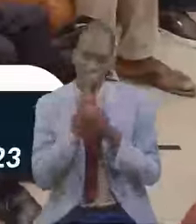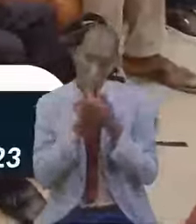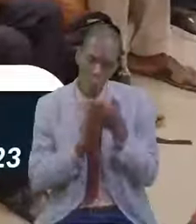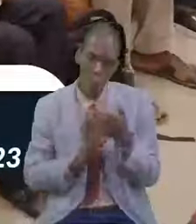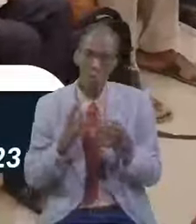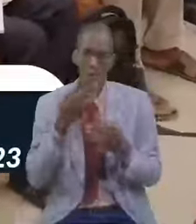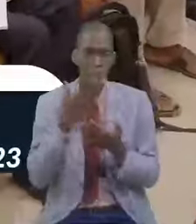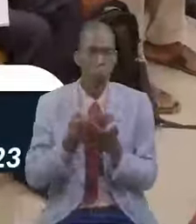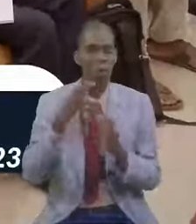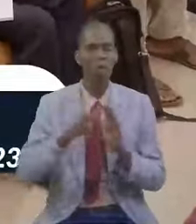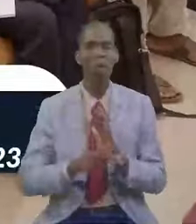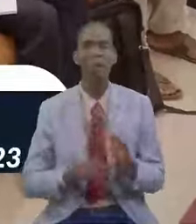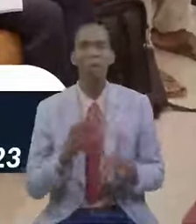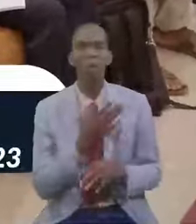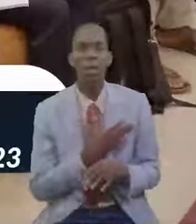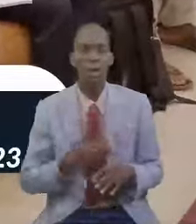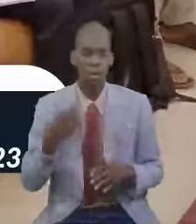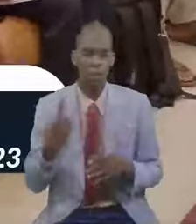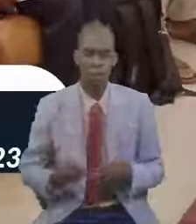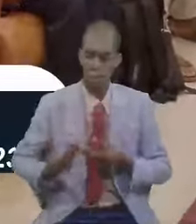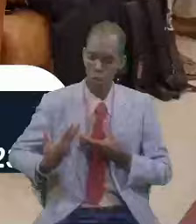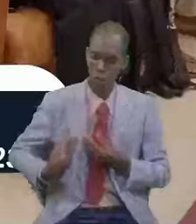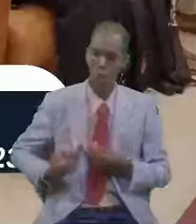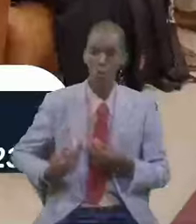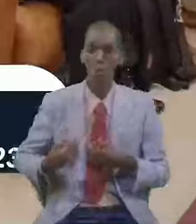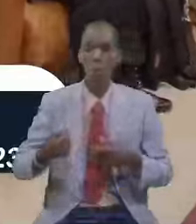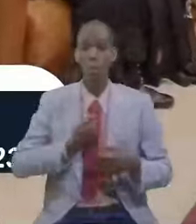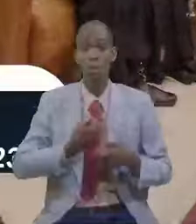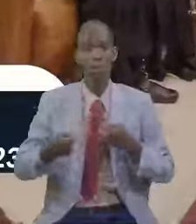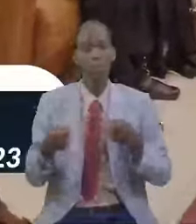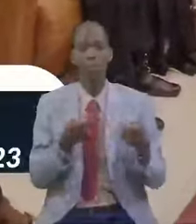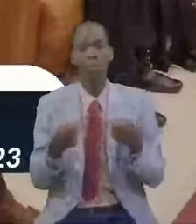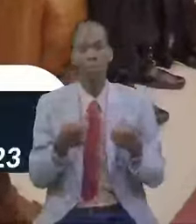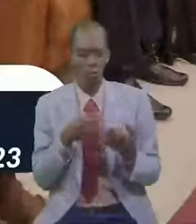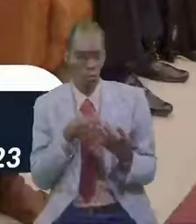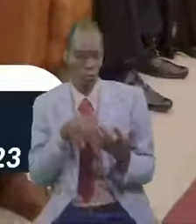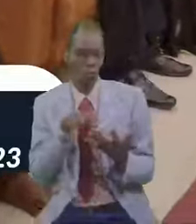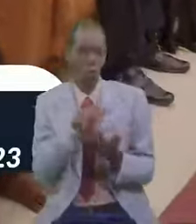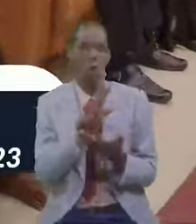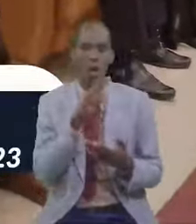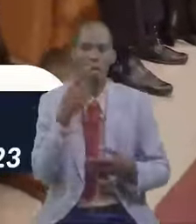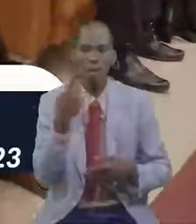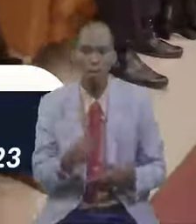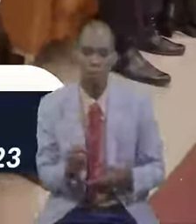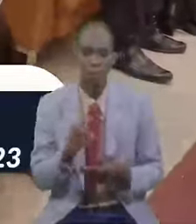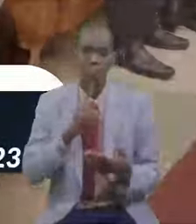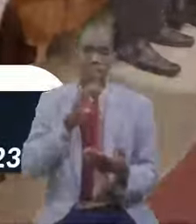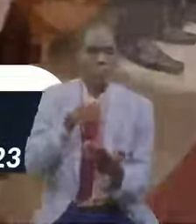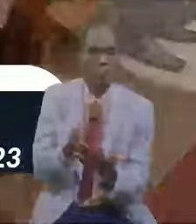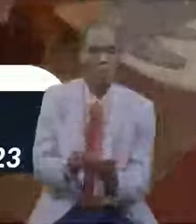la bénignité, la tempérance, la maîtrise de soi. Alors ce sont les fruits que le